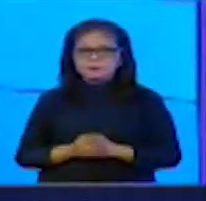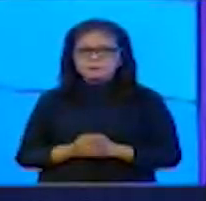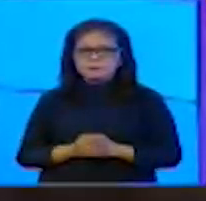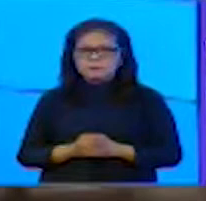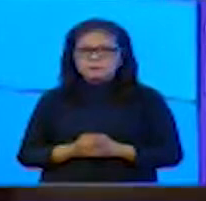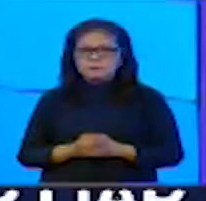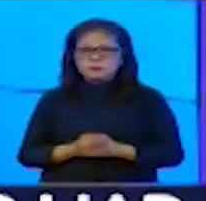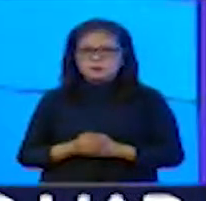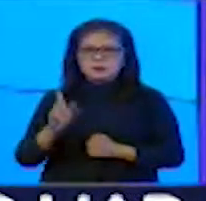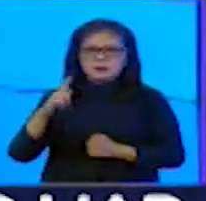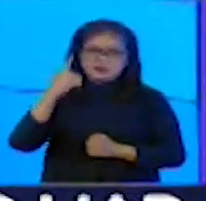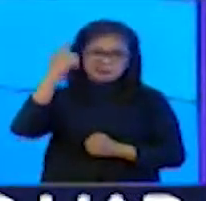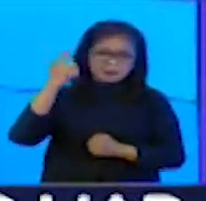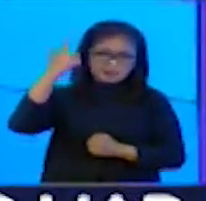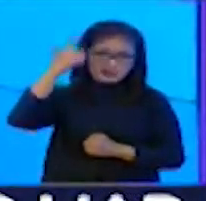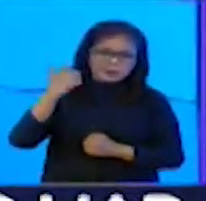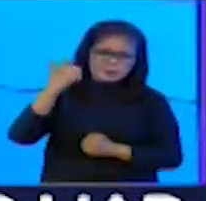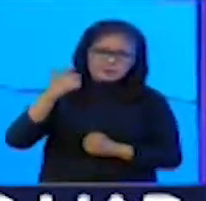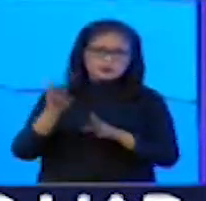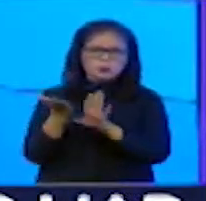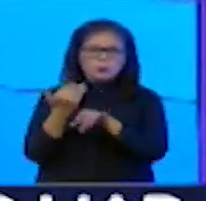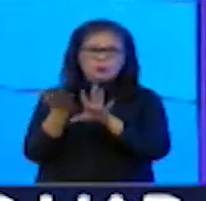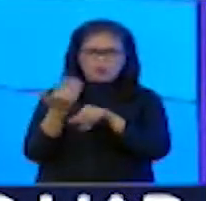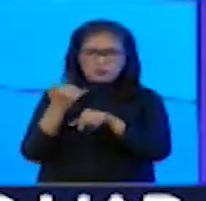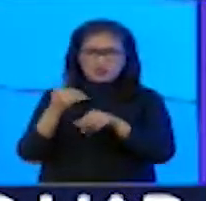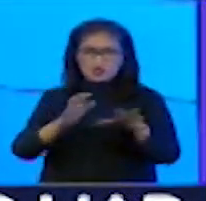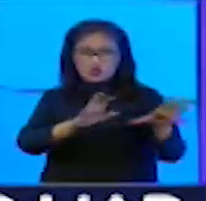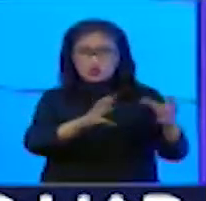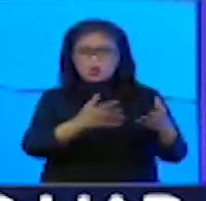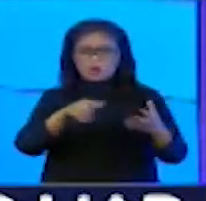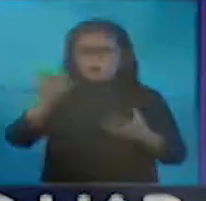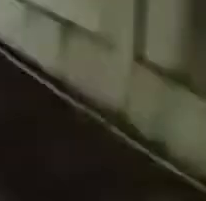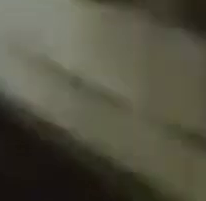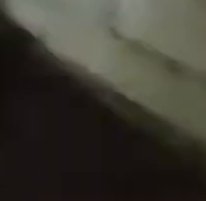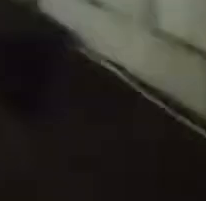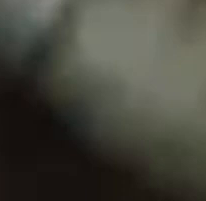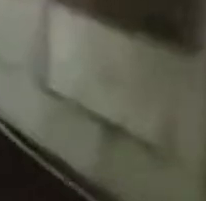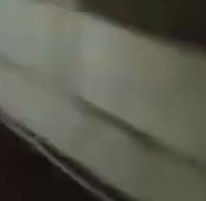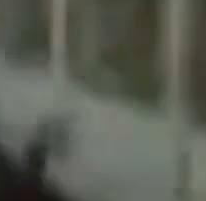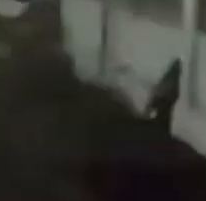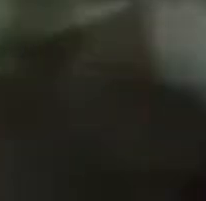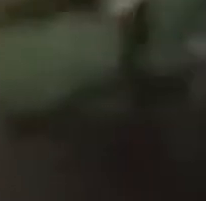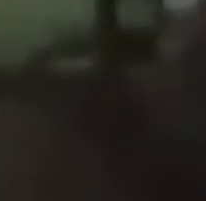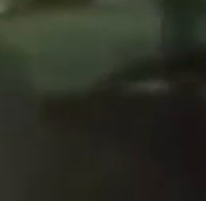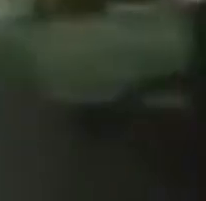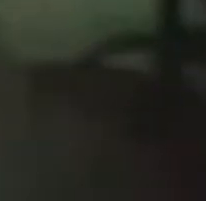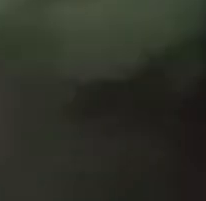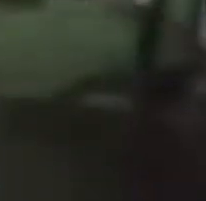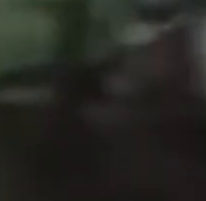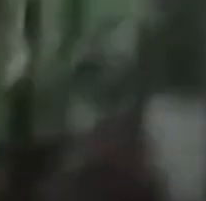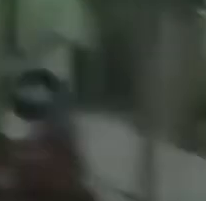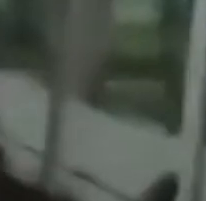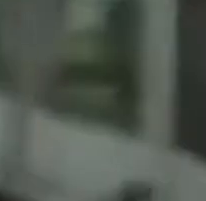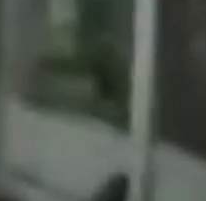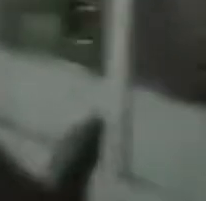Tembakan peringatan berulang kali terdengar saat sejumlah anggota Buser Polsek Duren Sawit membubarkan balap liar di Jalan Haji Kardi, Malaka, Duren Sawit,